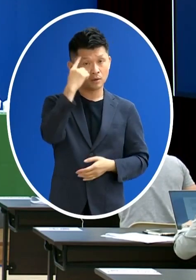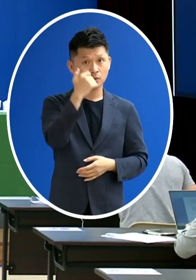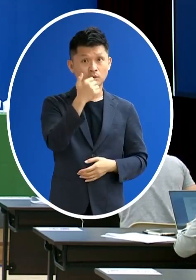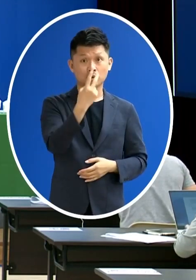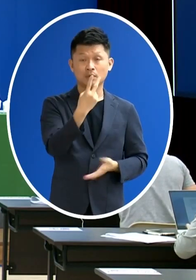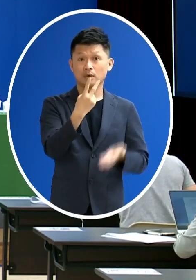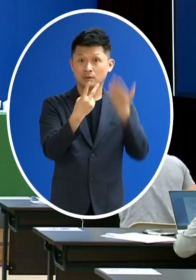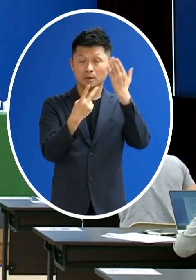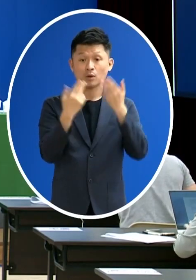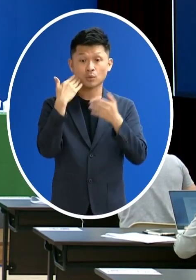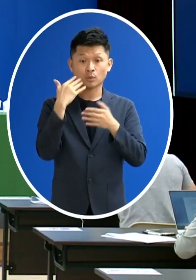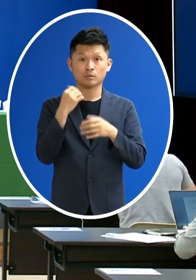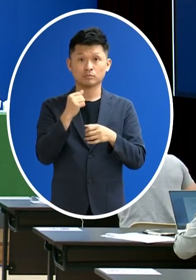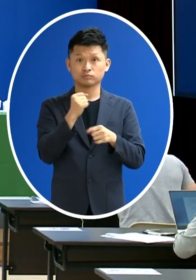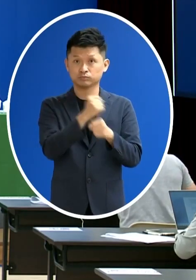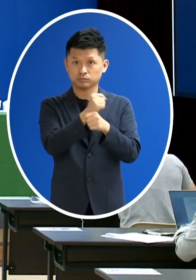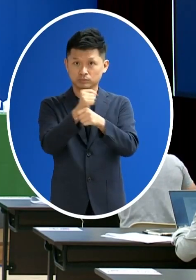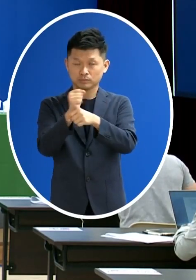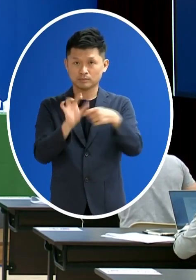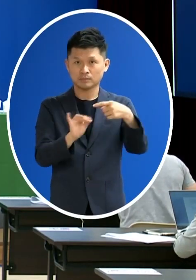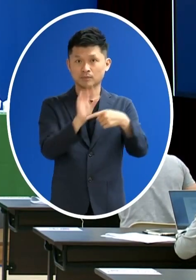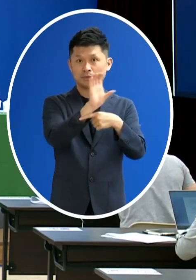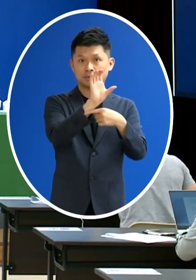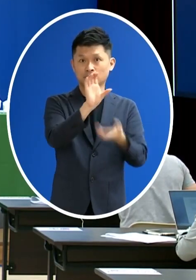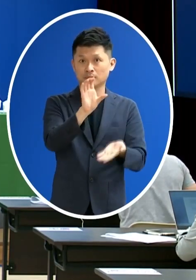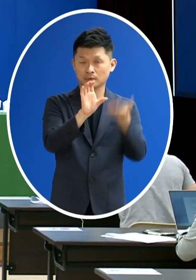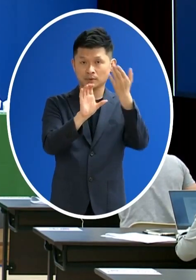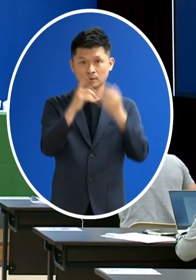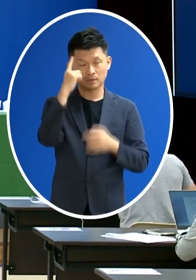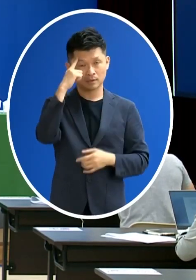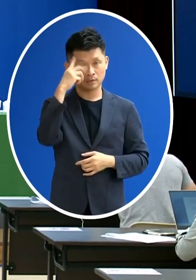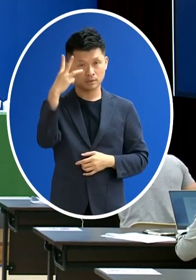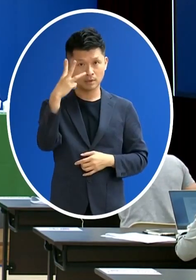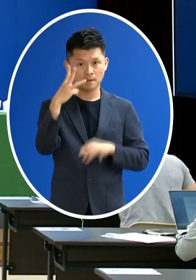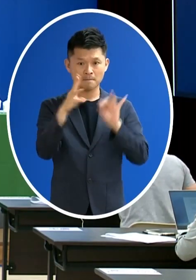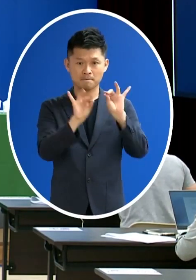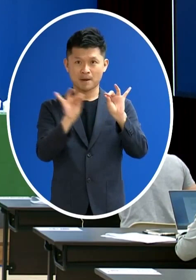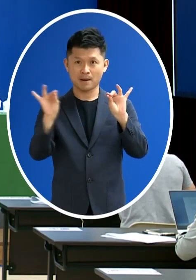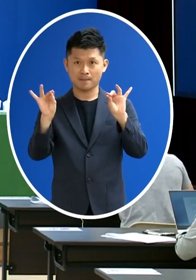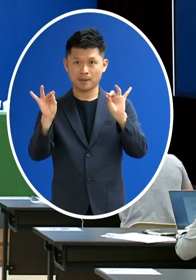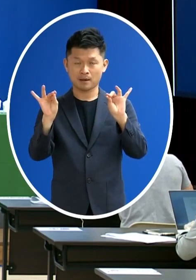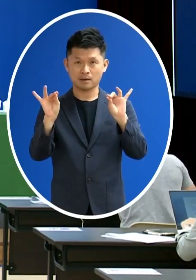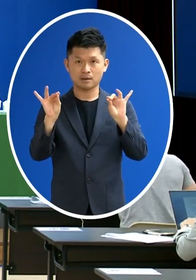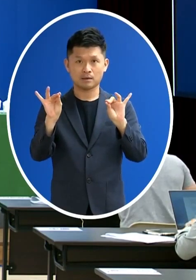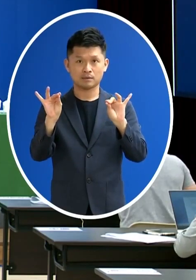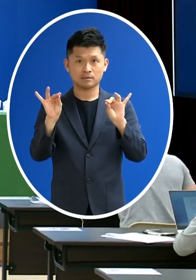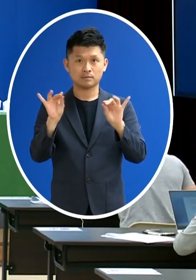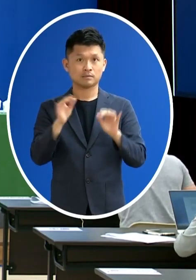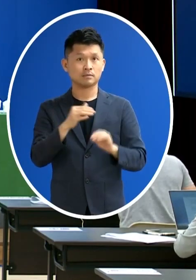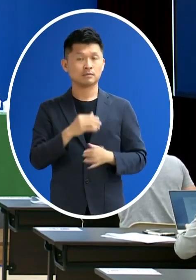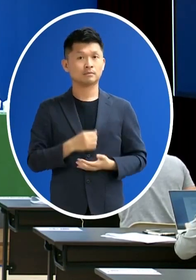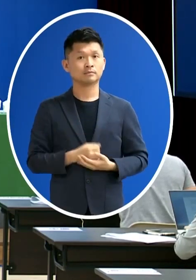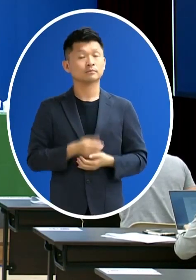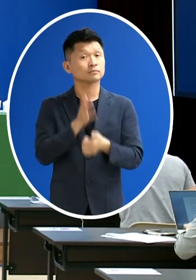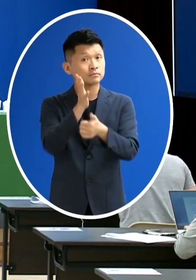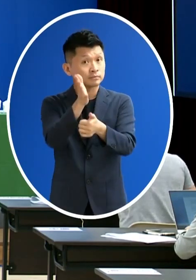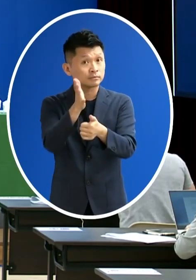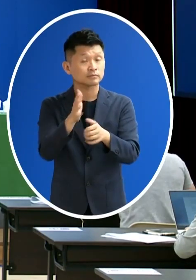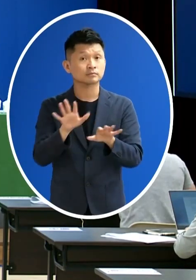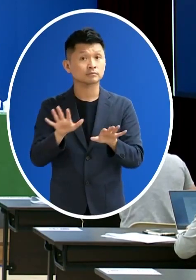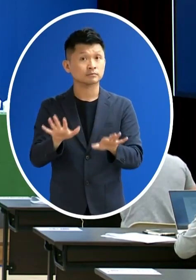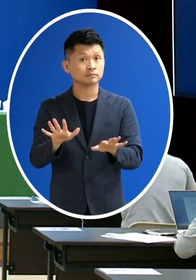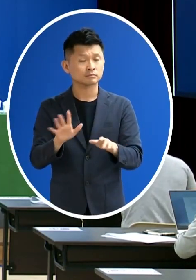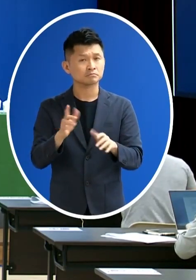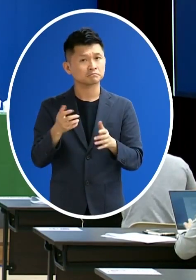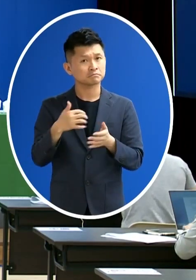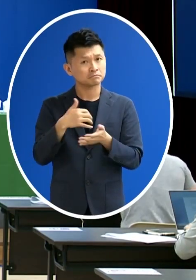实90%以上，就是只会有3天单日100个案。那我想问说，我们大概目前有没有预估